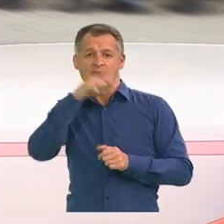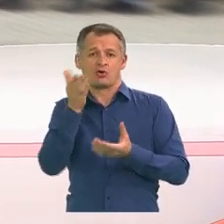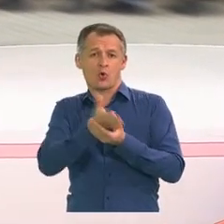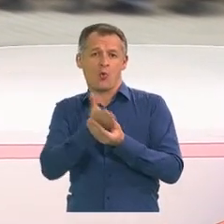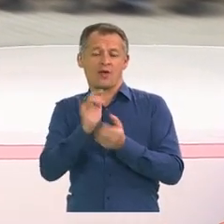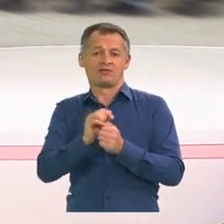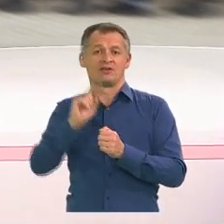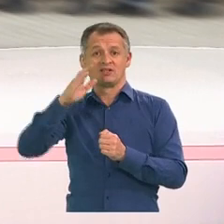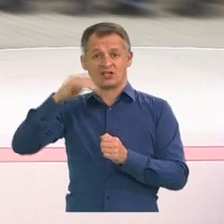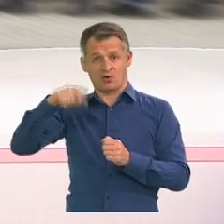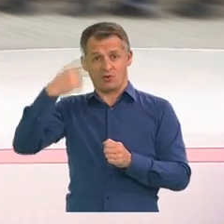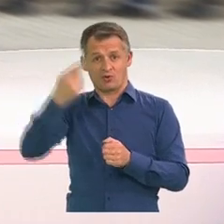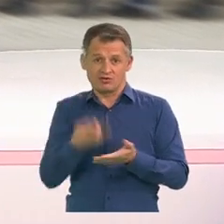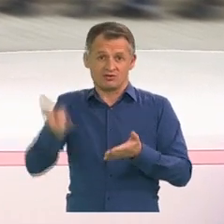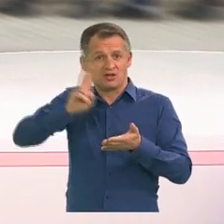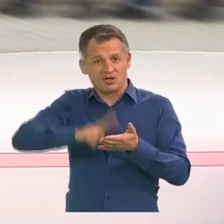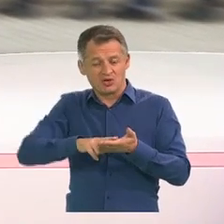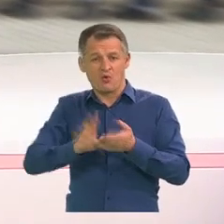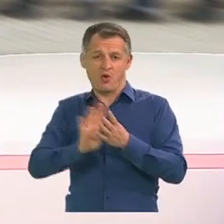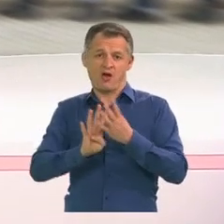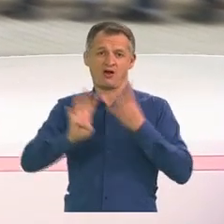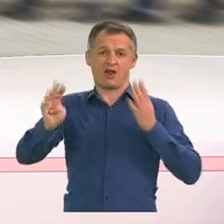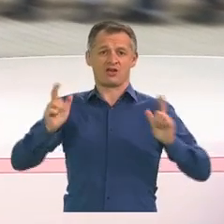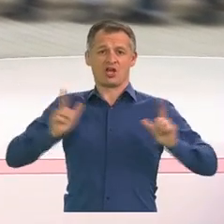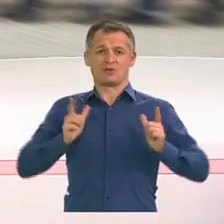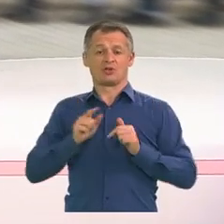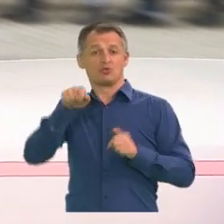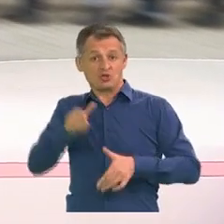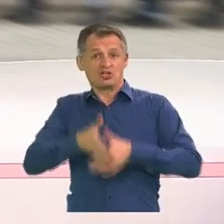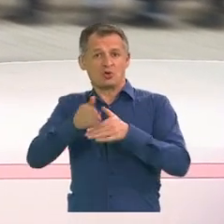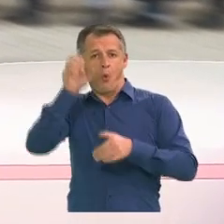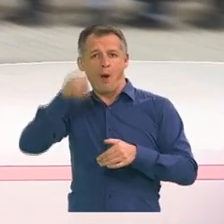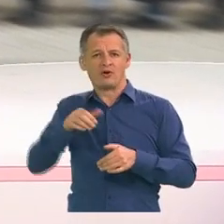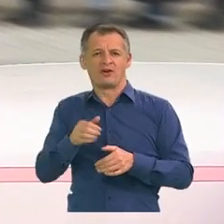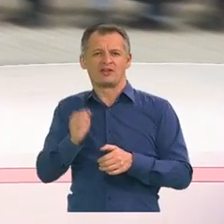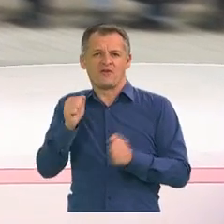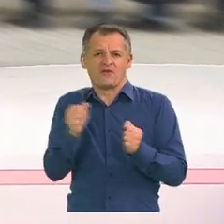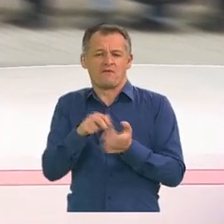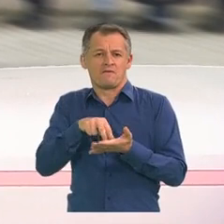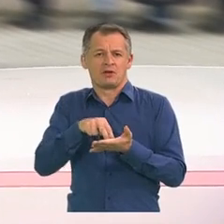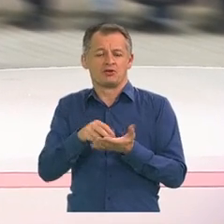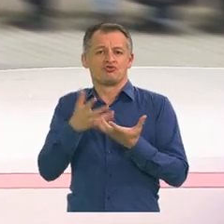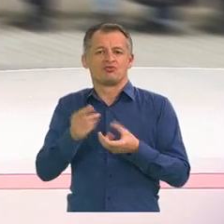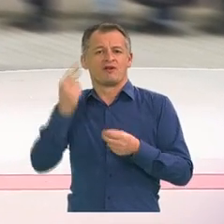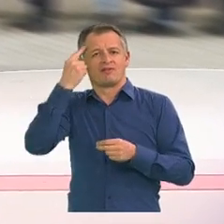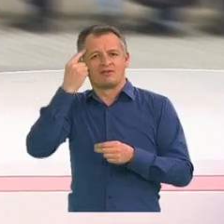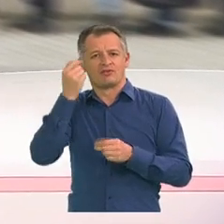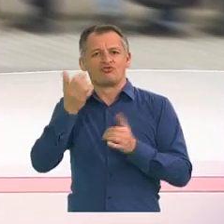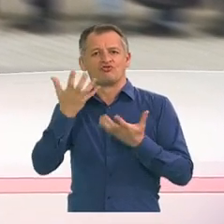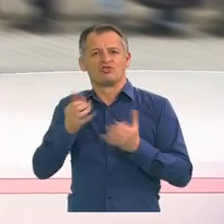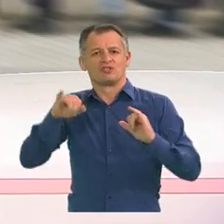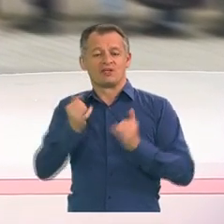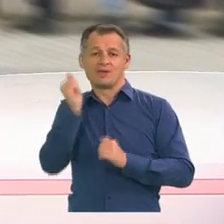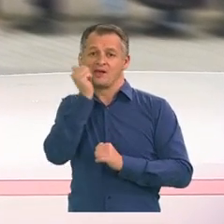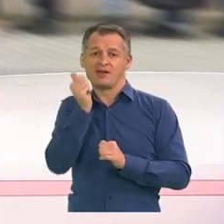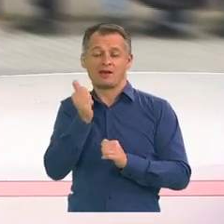vor lua tot procesul de la capăt. Chiar și cu aceste ajutoare, oamenilor le e frică să se gândească la ce va însemna iarna pentru ei